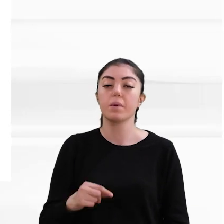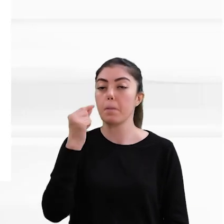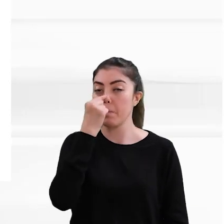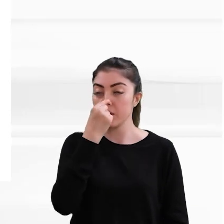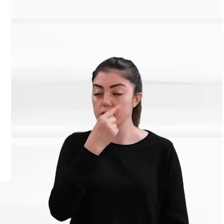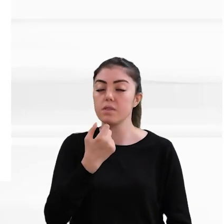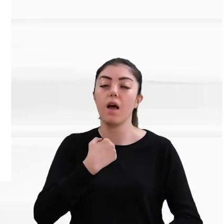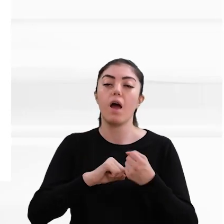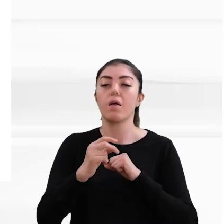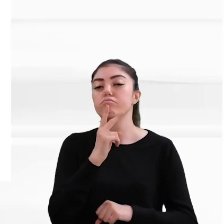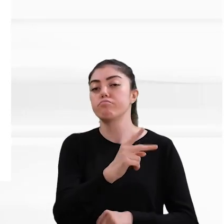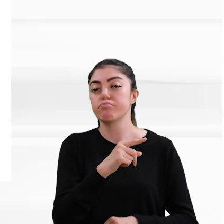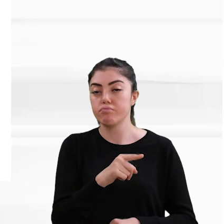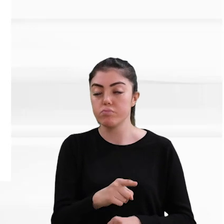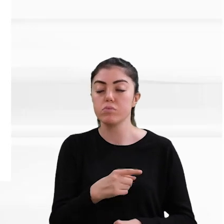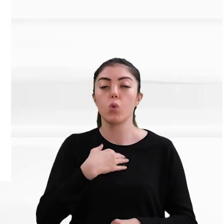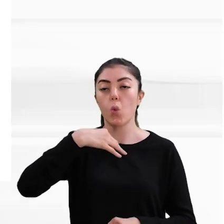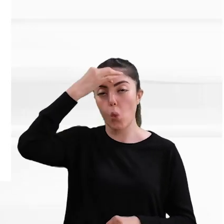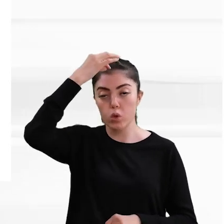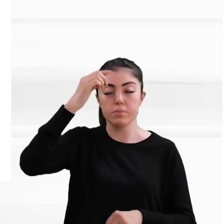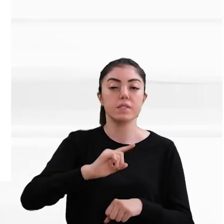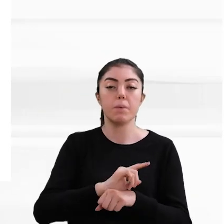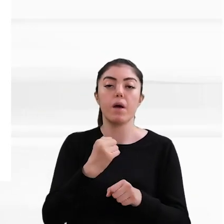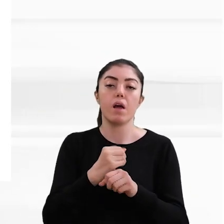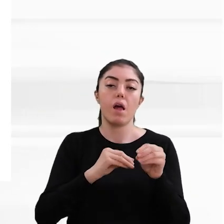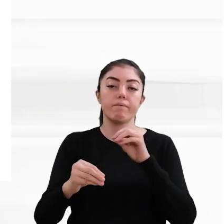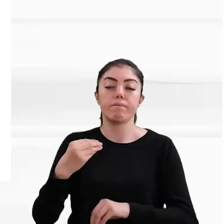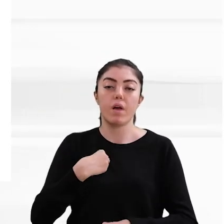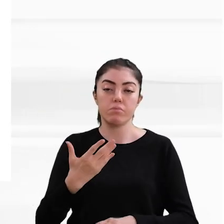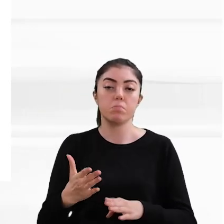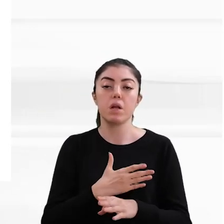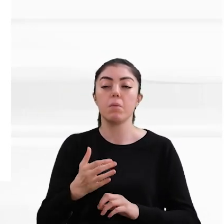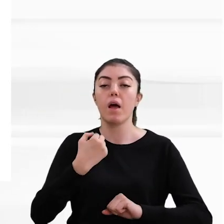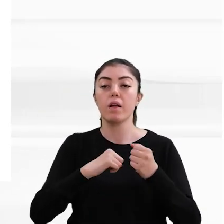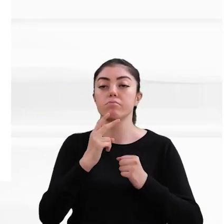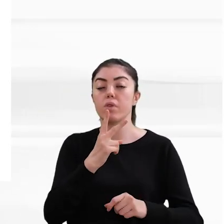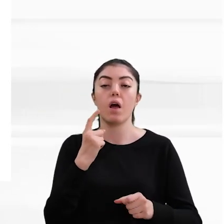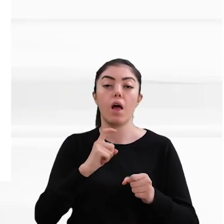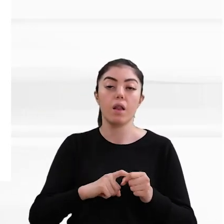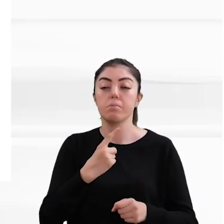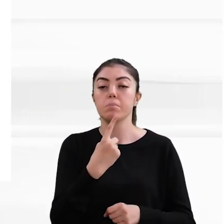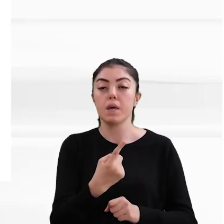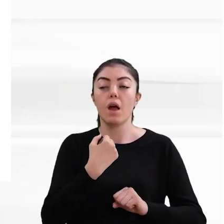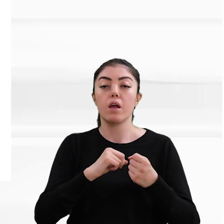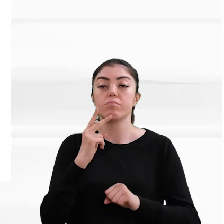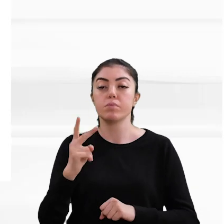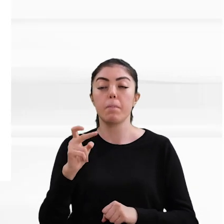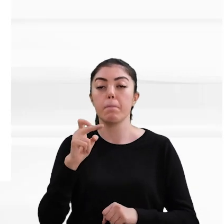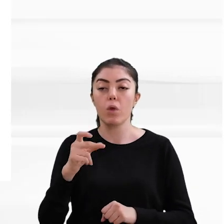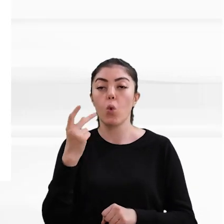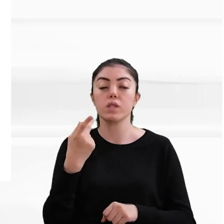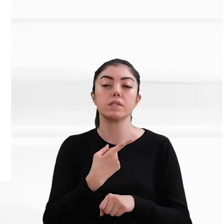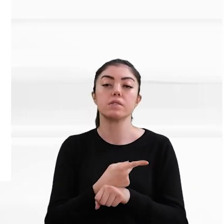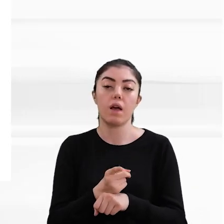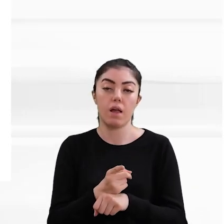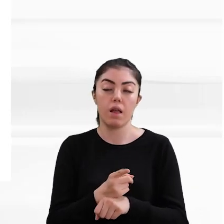Soru 10. Basit harmonik hareket yapan bir cismin konum zaman grafiği şekilde verilmiştir. Cismin hareketi ile ilgili